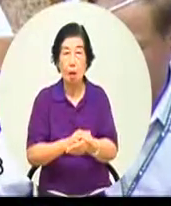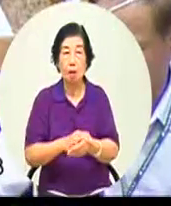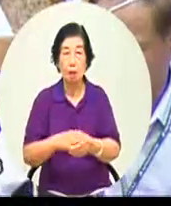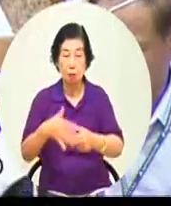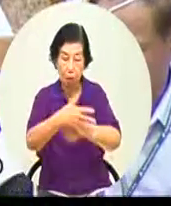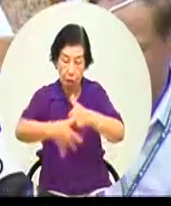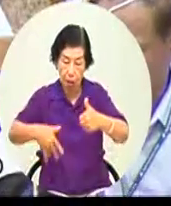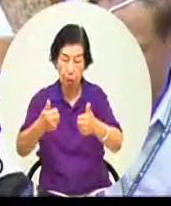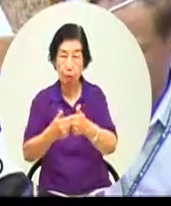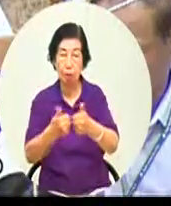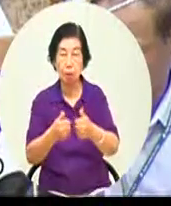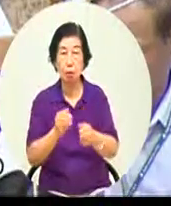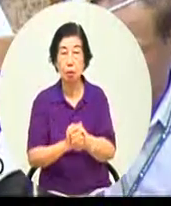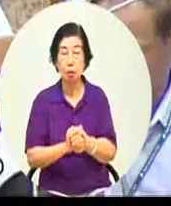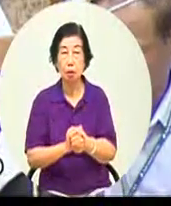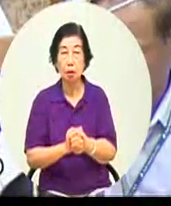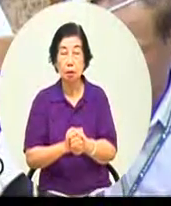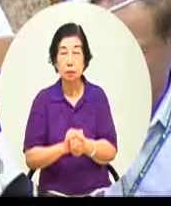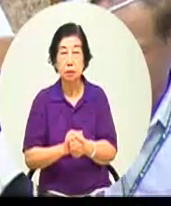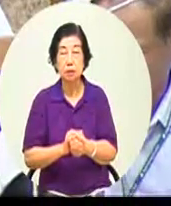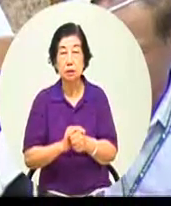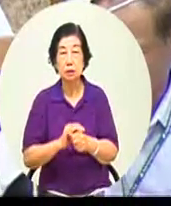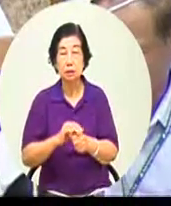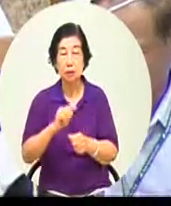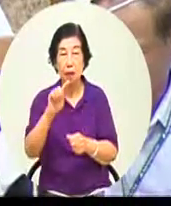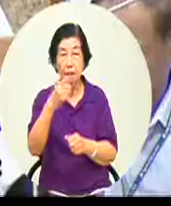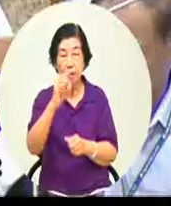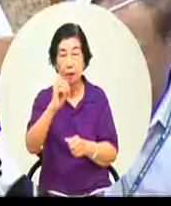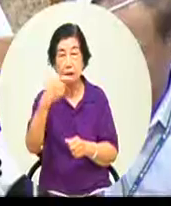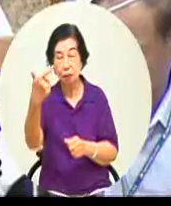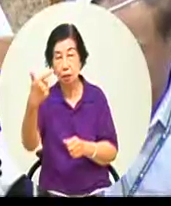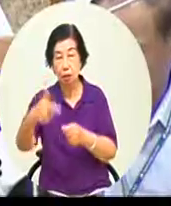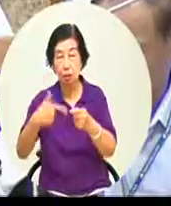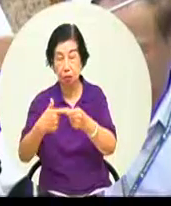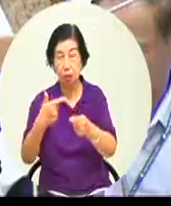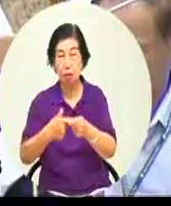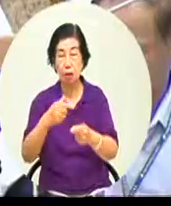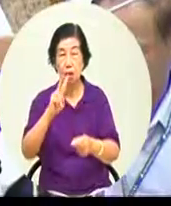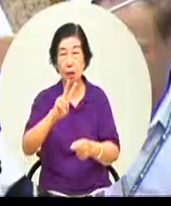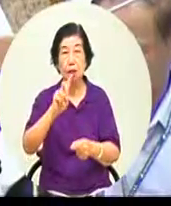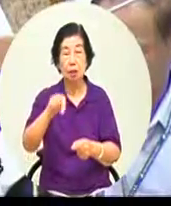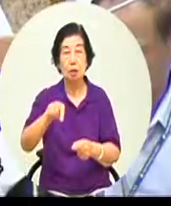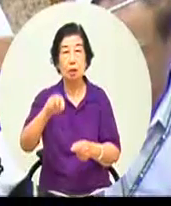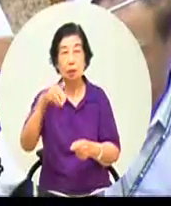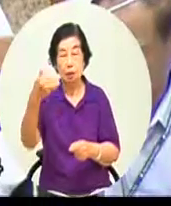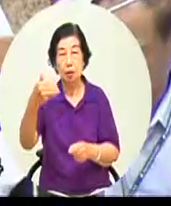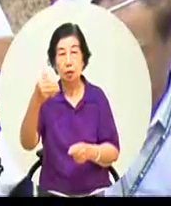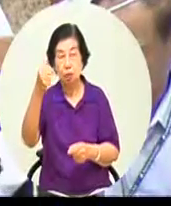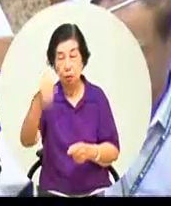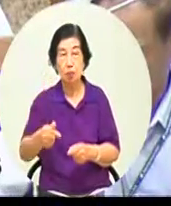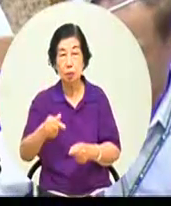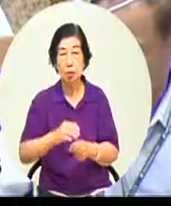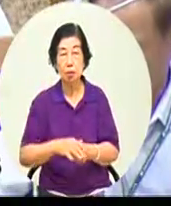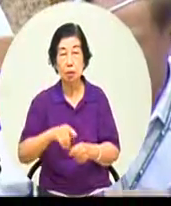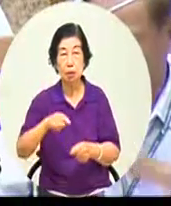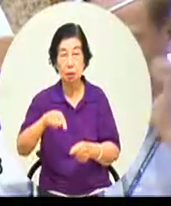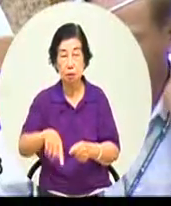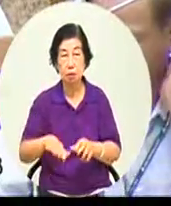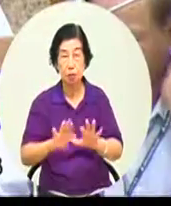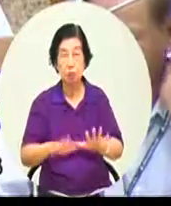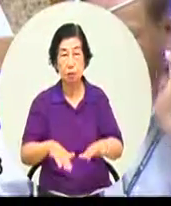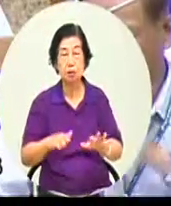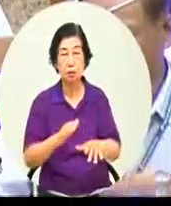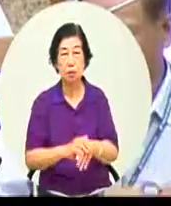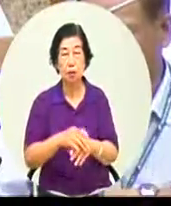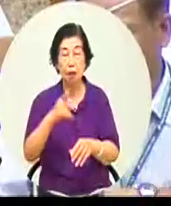分，我们到106年的部分是要2.59亿，但是我们今年特贸五期部分的处分，我们可以得